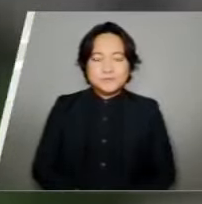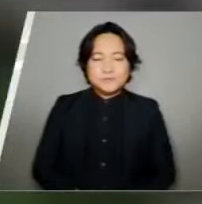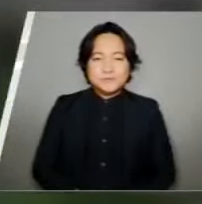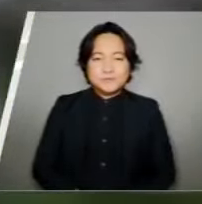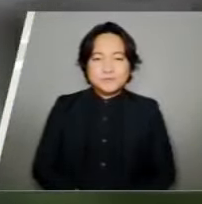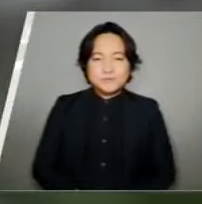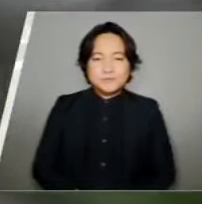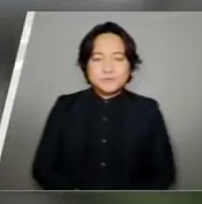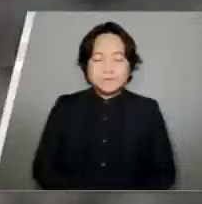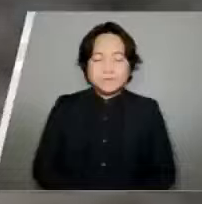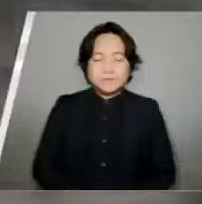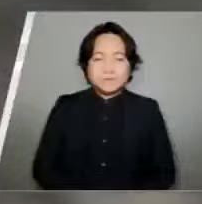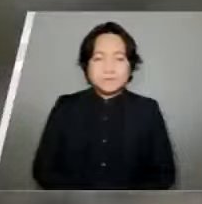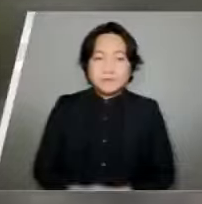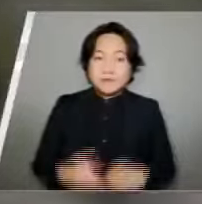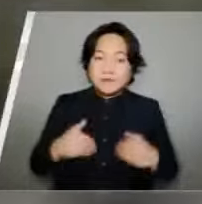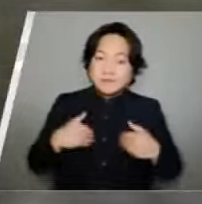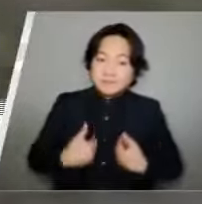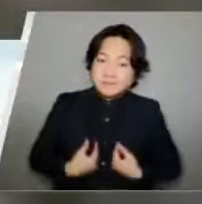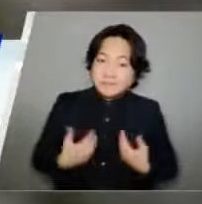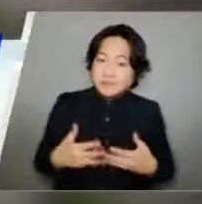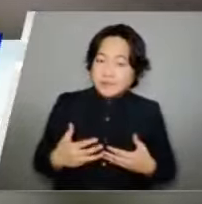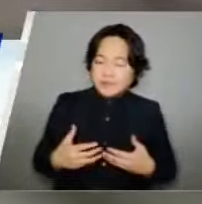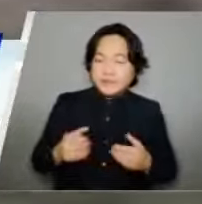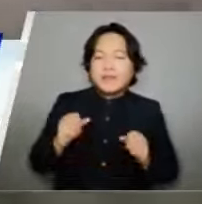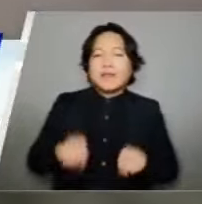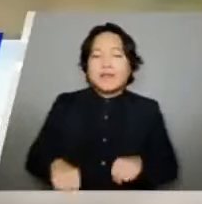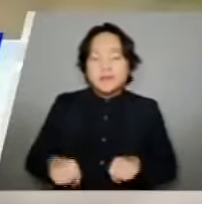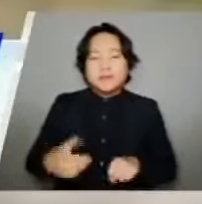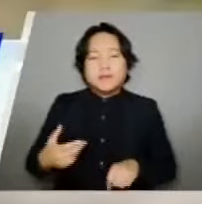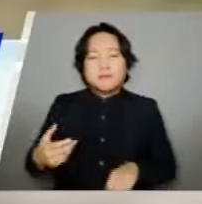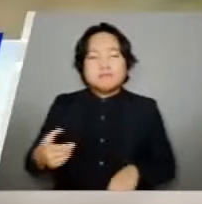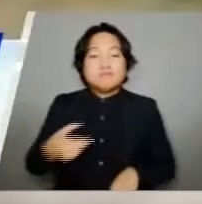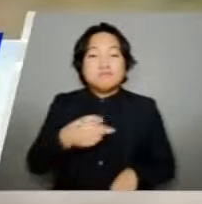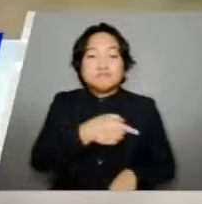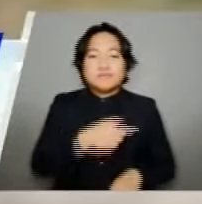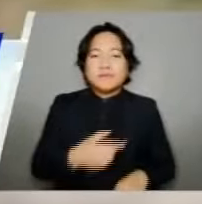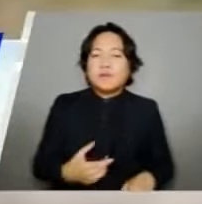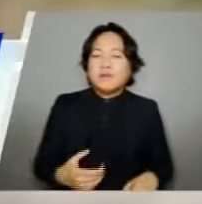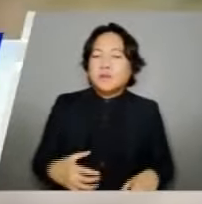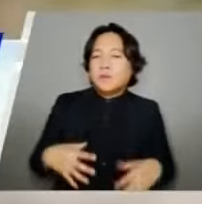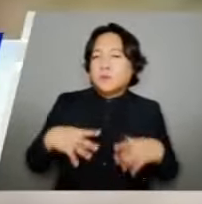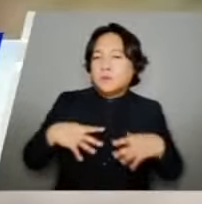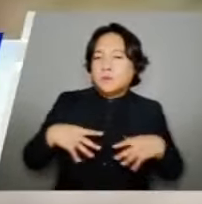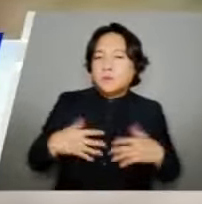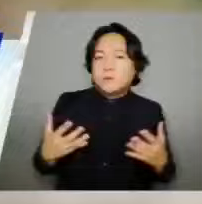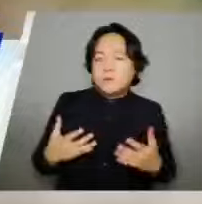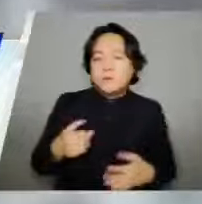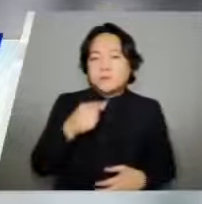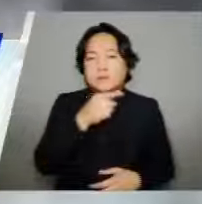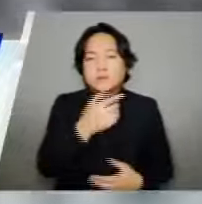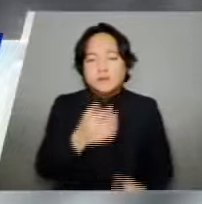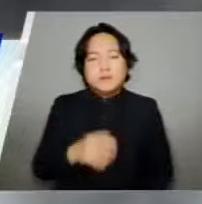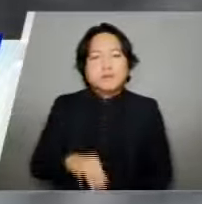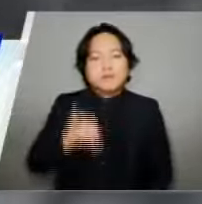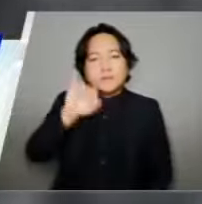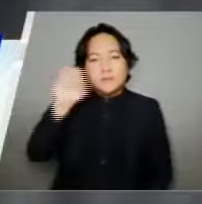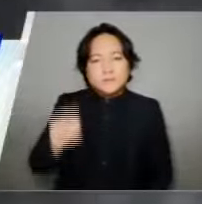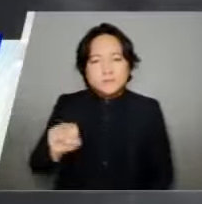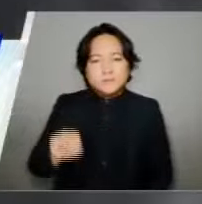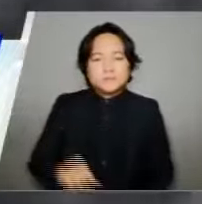Kung napagod sa biyahe, pwedeng mag-stop over at mag-relax sa Santa View Deck sa Ilocos Sur.